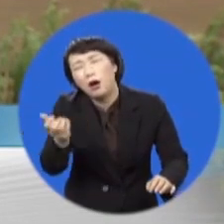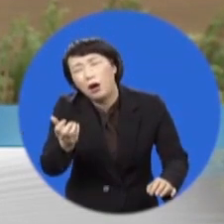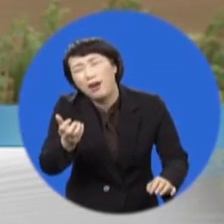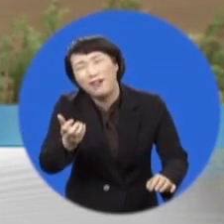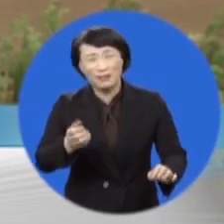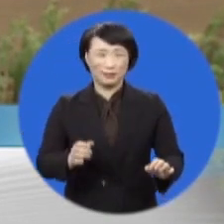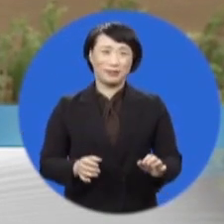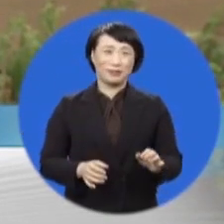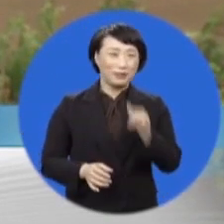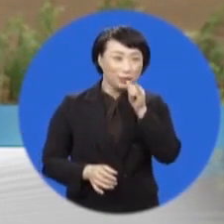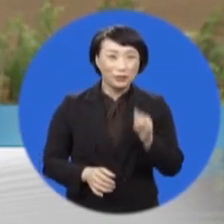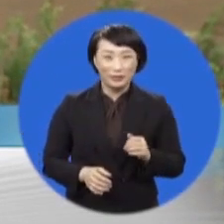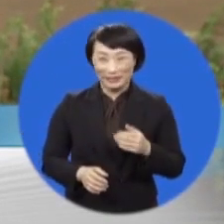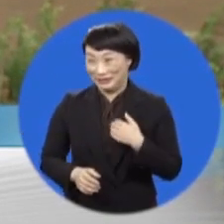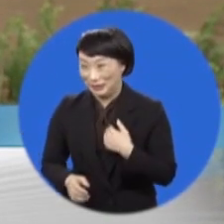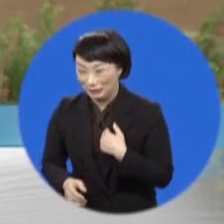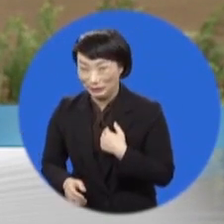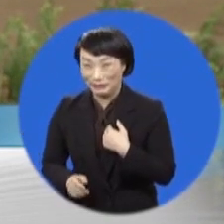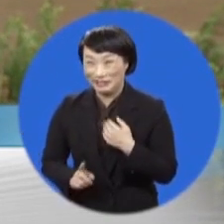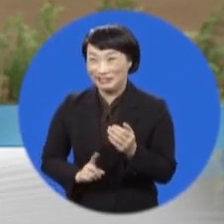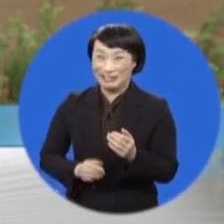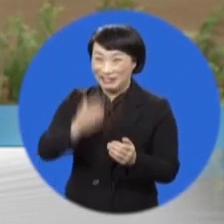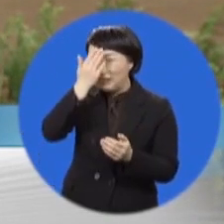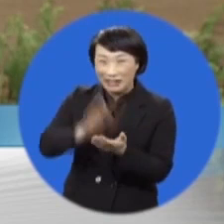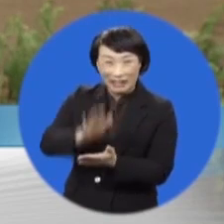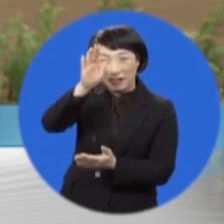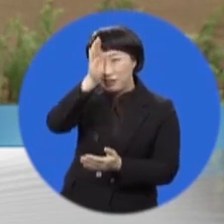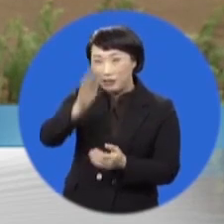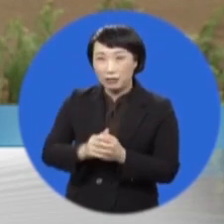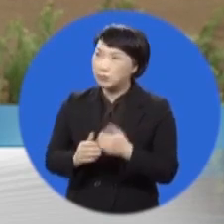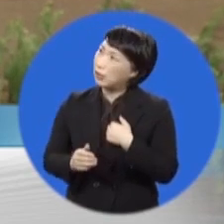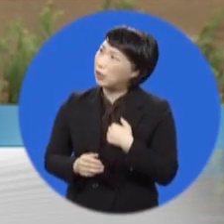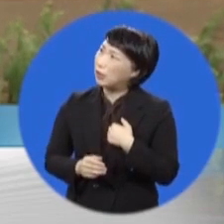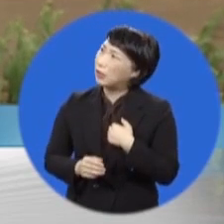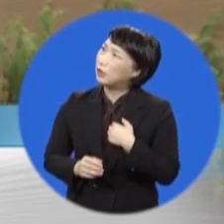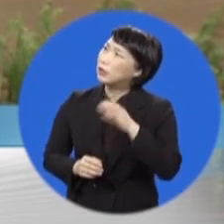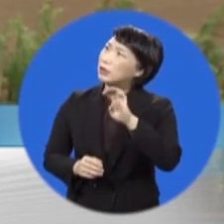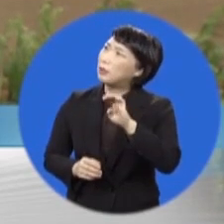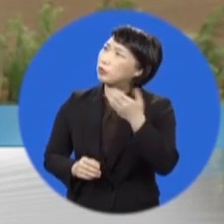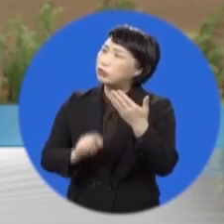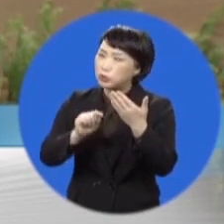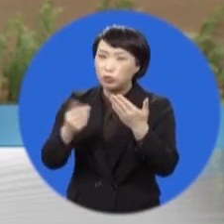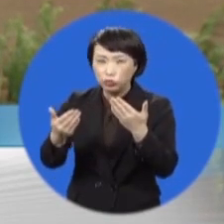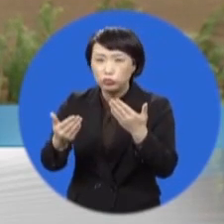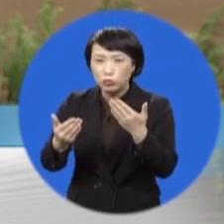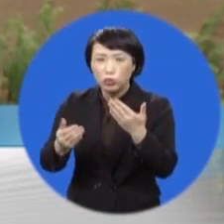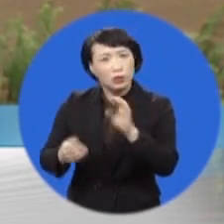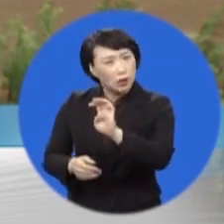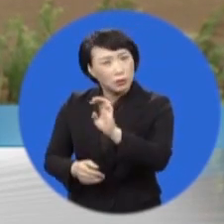저도 요리 5 많이는 안 올라 갑옷도 1 39.9 또